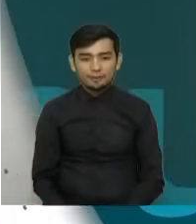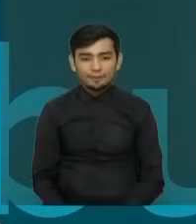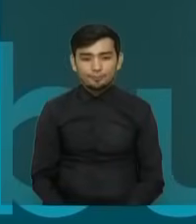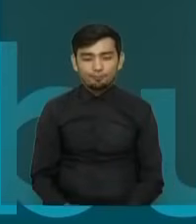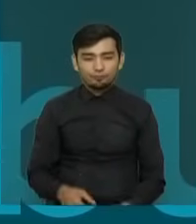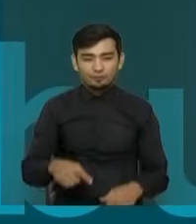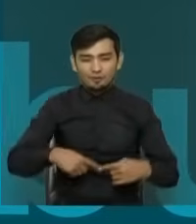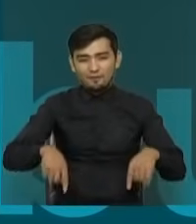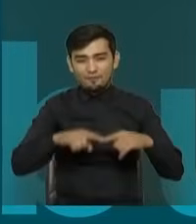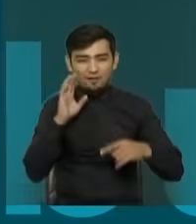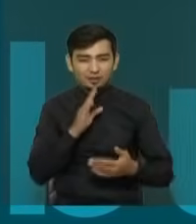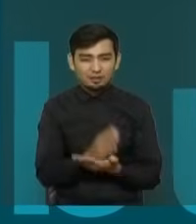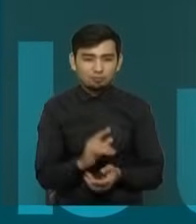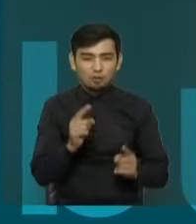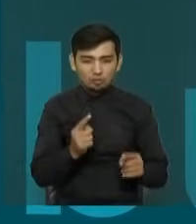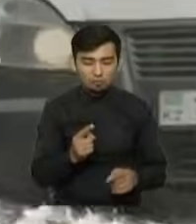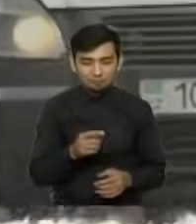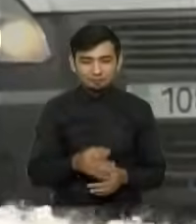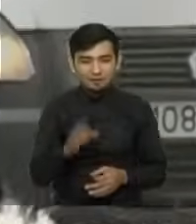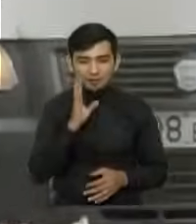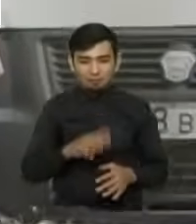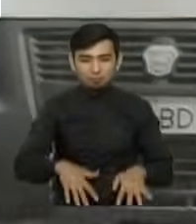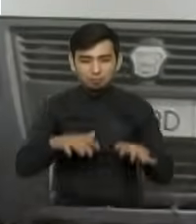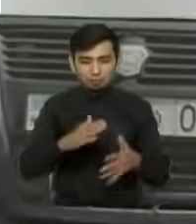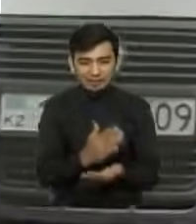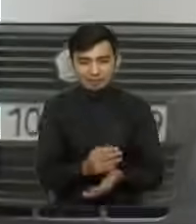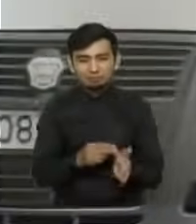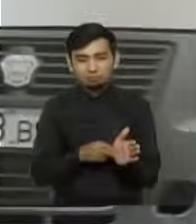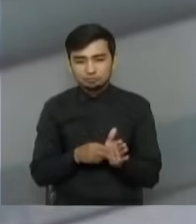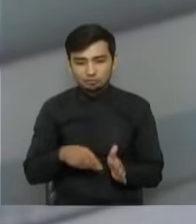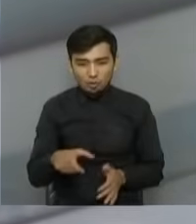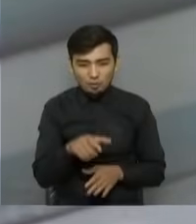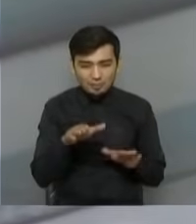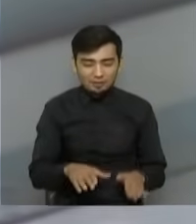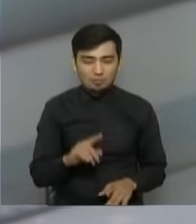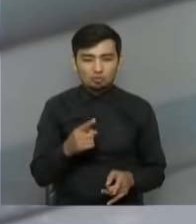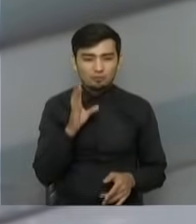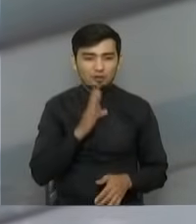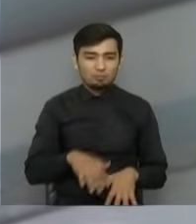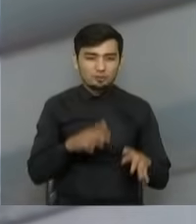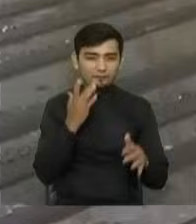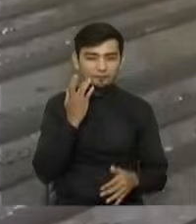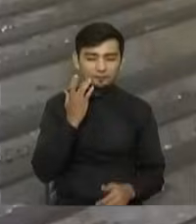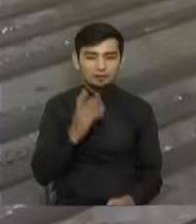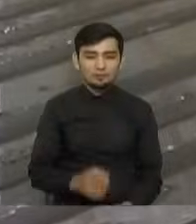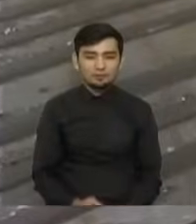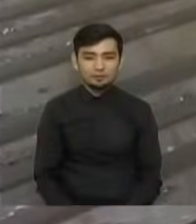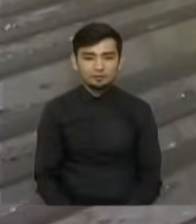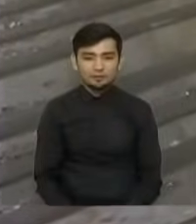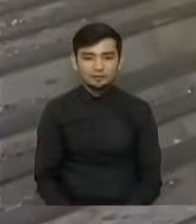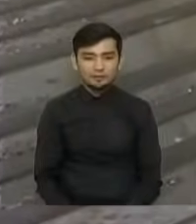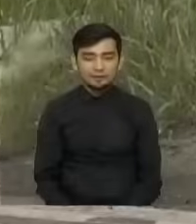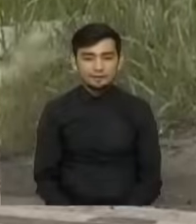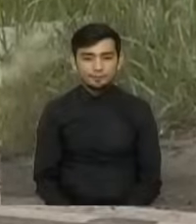кругом вода Почему топят частный сектор и железнодорожные пути рельса затопило больше десятка предприятий оказались на грани